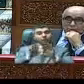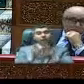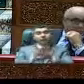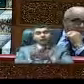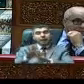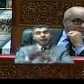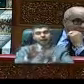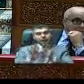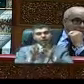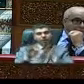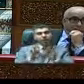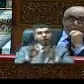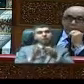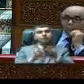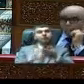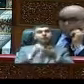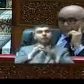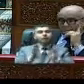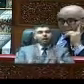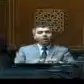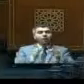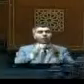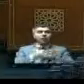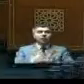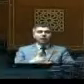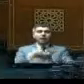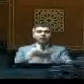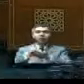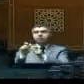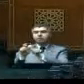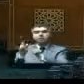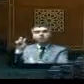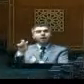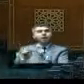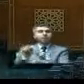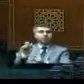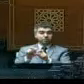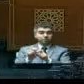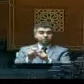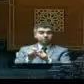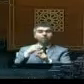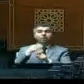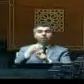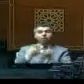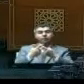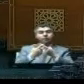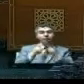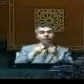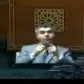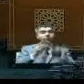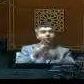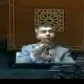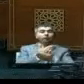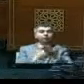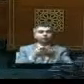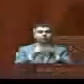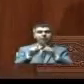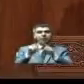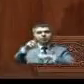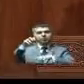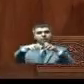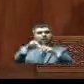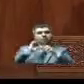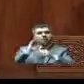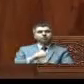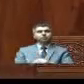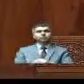جميع التدابير والإجراءات اللازمة الكفيلة بدعم الساكنة المحلية والتخفيف من الآثار السلبية للأحوال